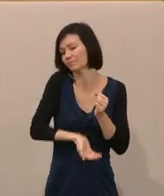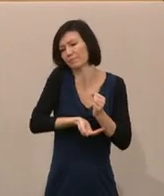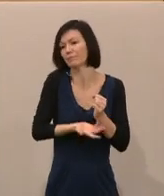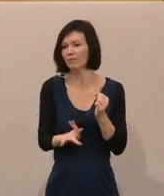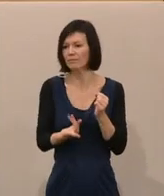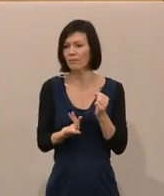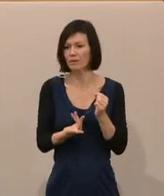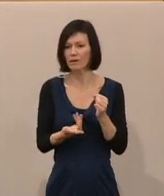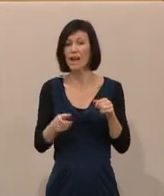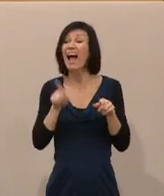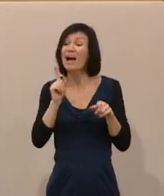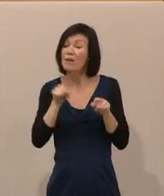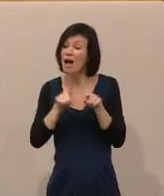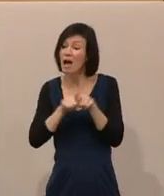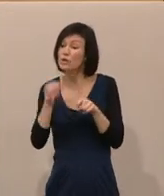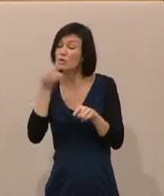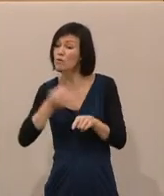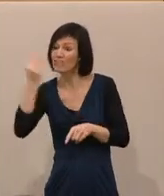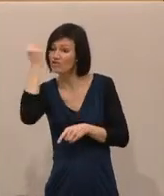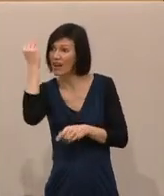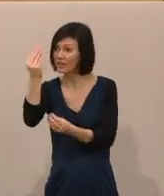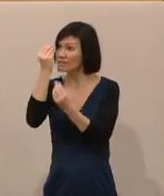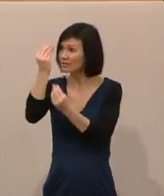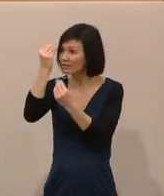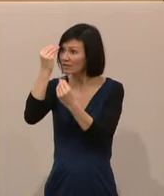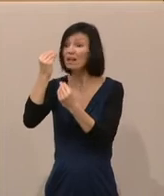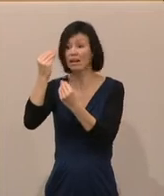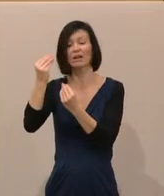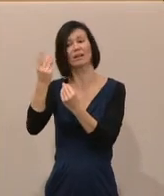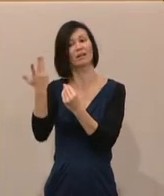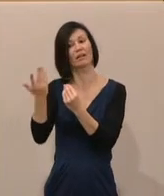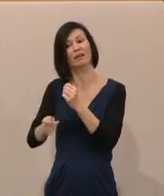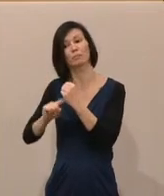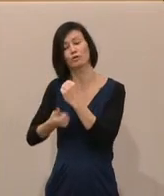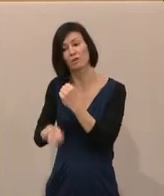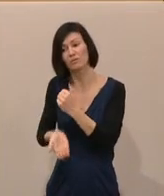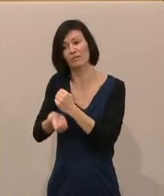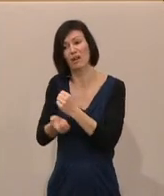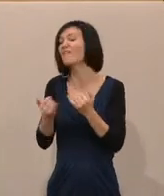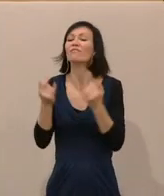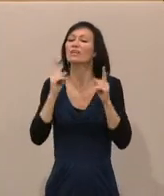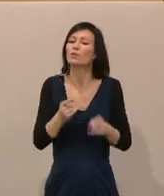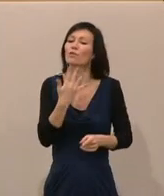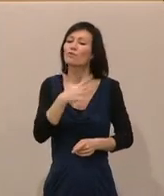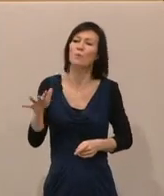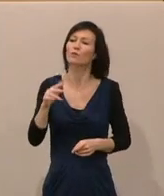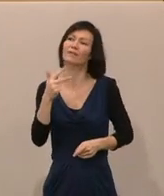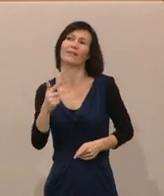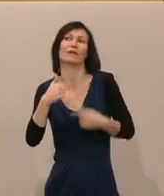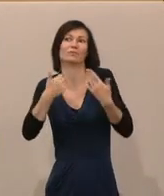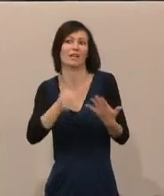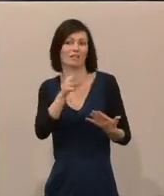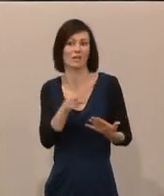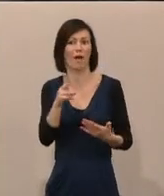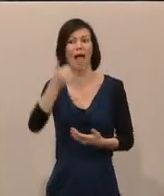die Mittel für diese Programme. Erklären Sie uns und den Zusehern einmal, wie jemand von 563 € im Monat